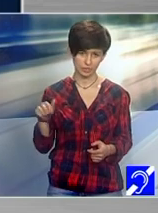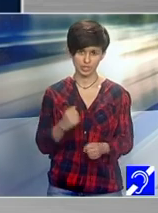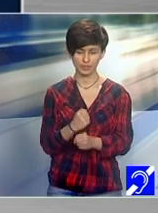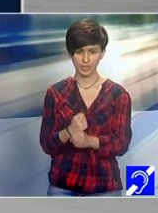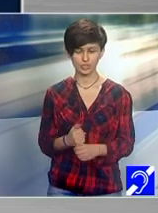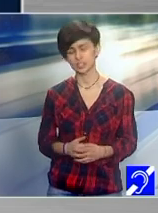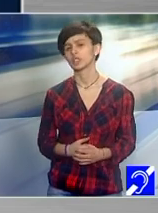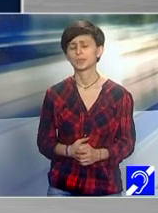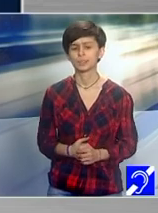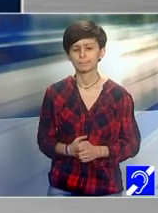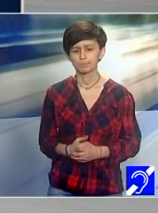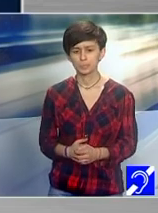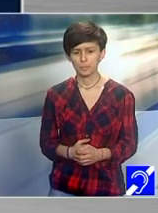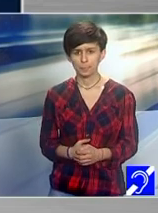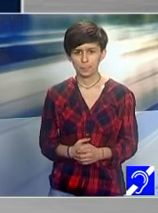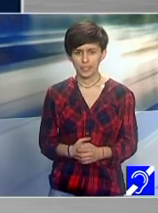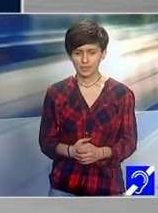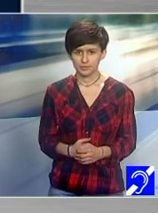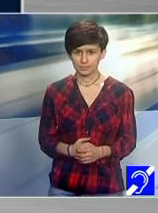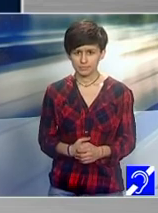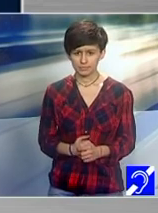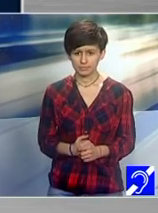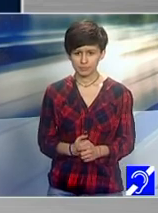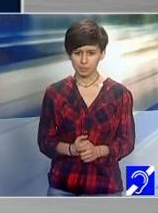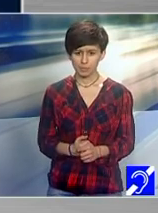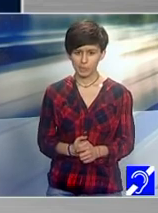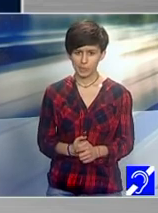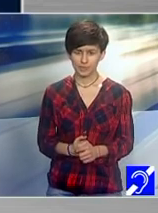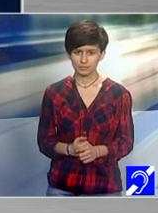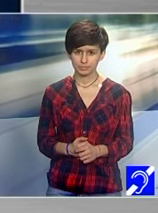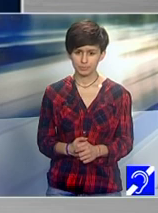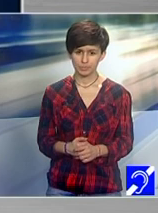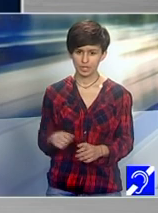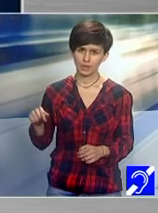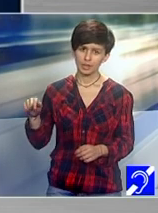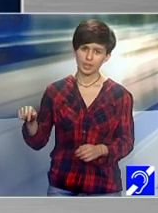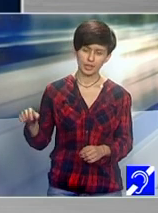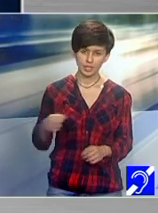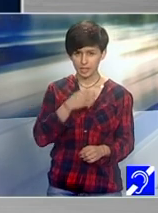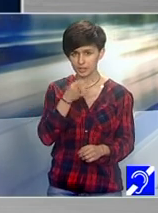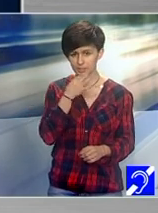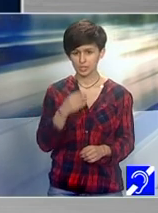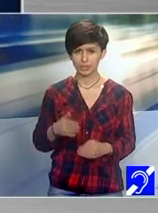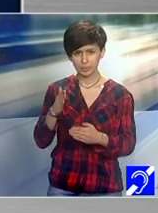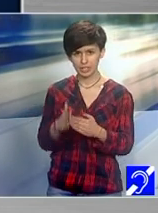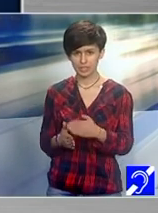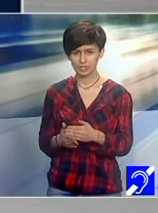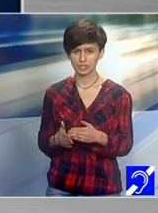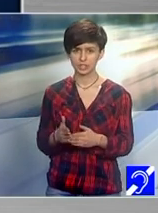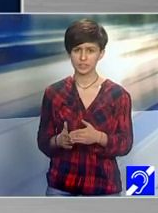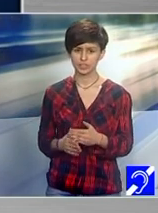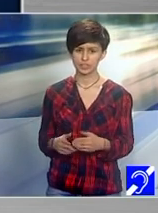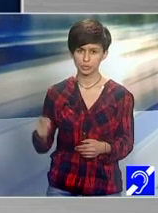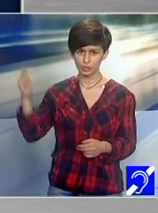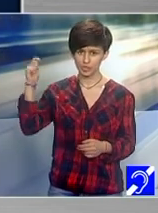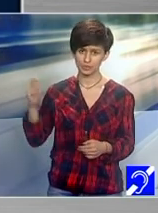gândire. Memorandumul spunea că până la mijlocul lunii februarie trebuia să fie gata legea, proiectul legii salarizării. Este mijlocul lunii martie, n-a văzut